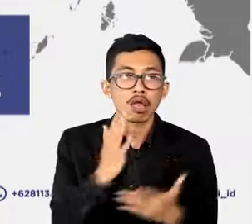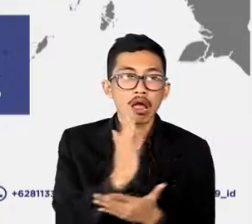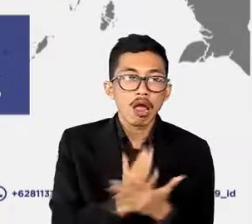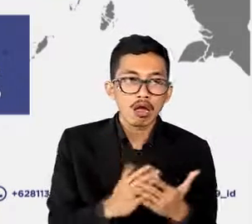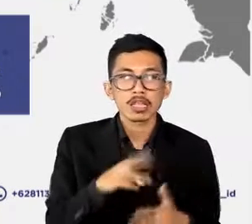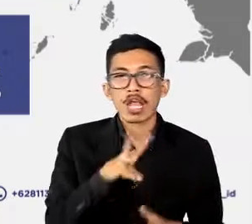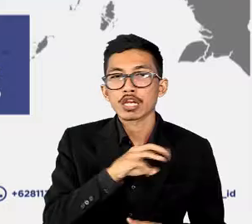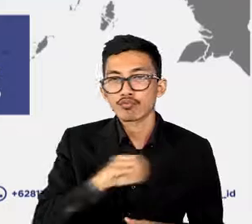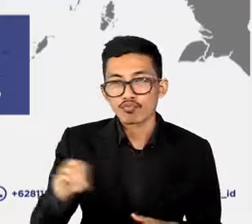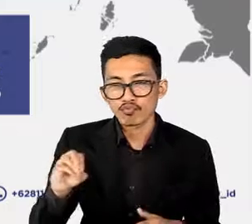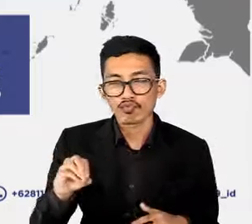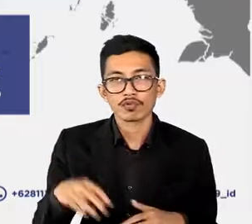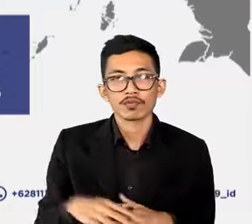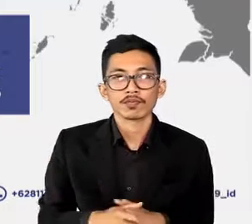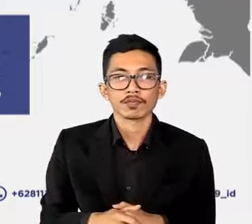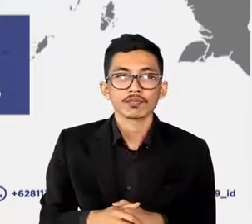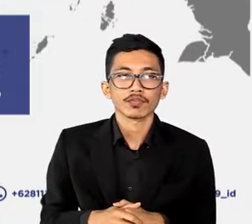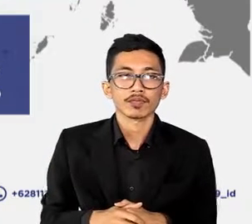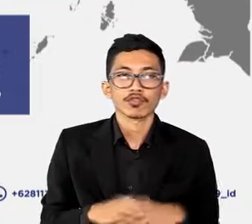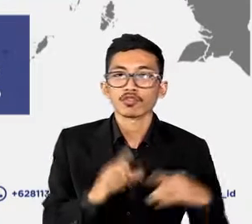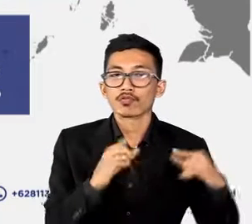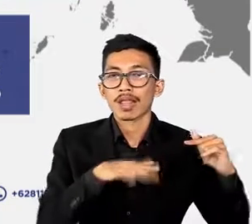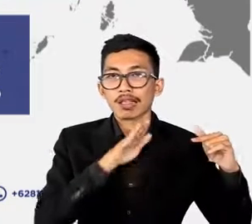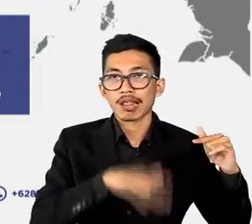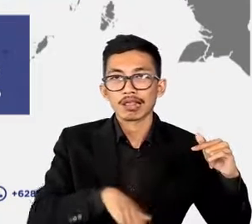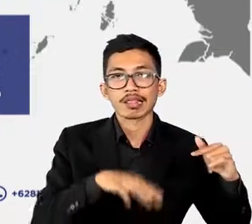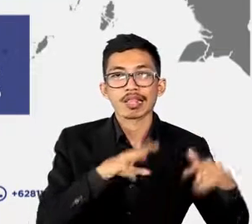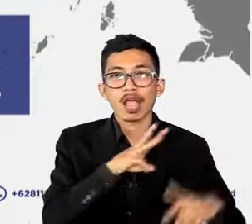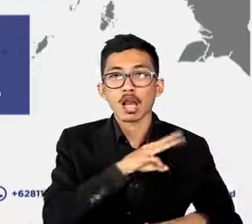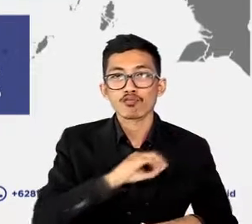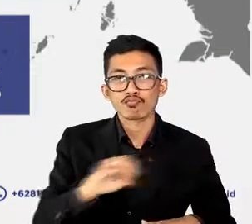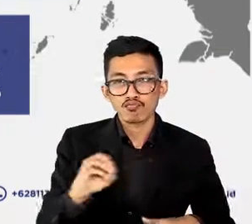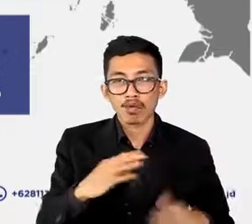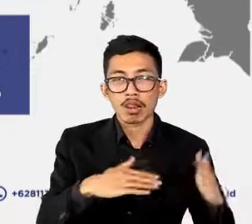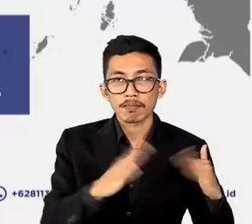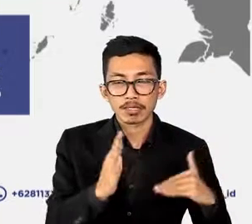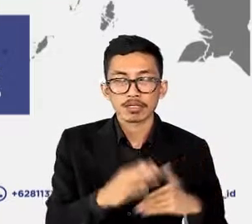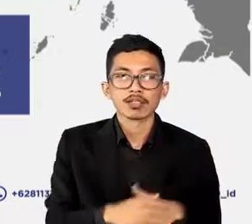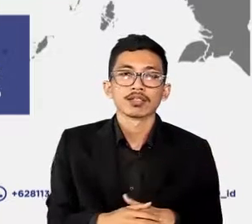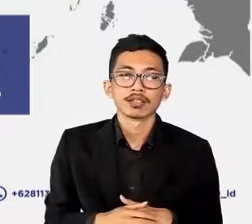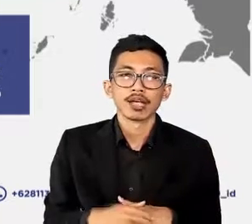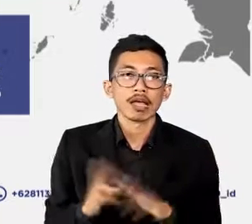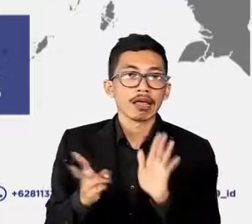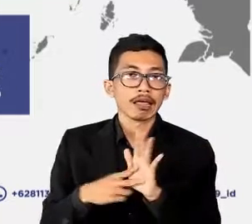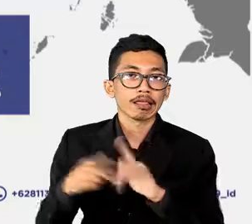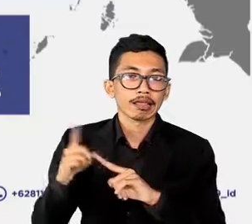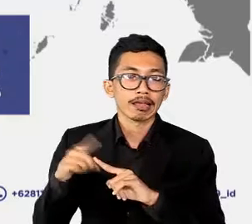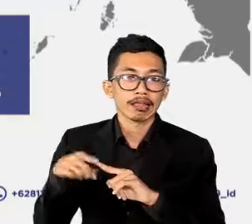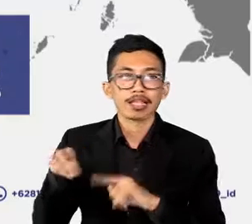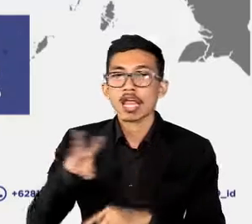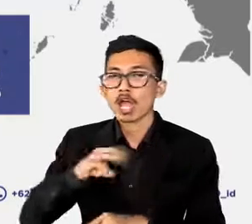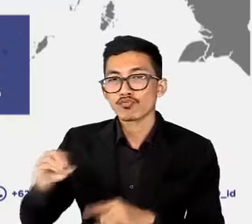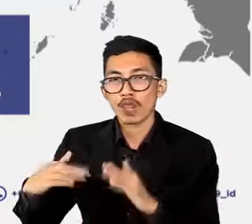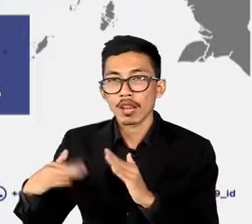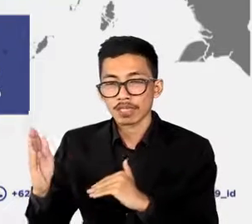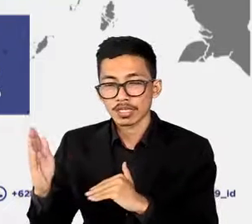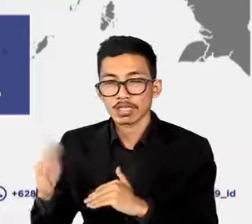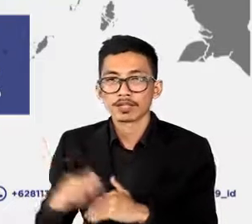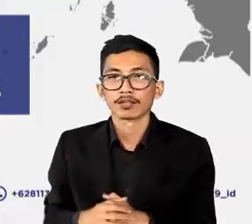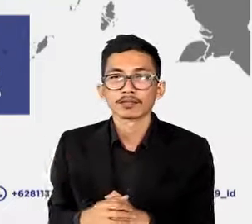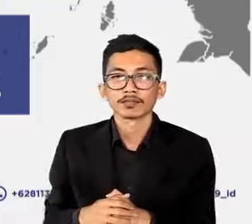3514 Sumatera Selatan 3195 NTT 3195